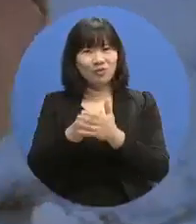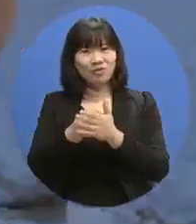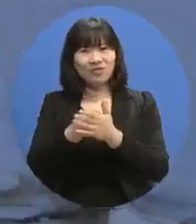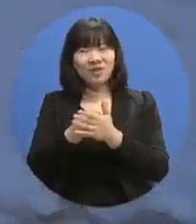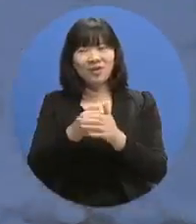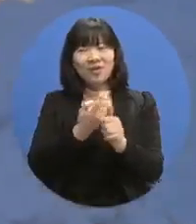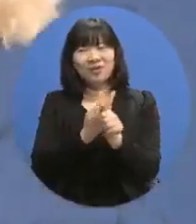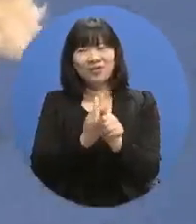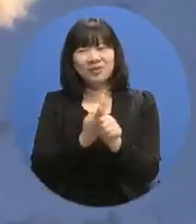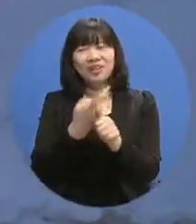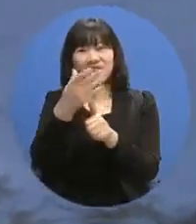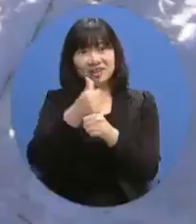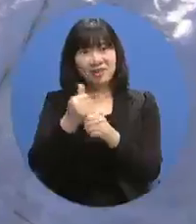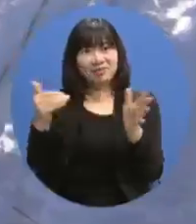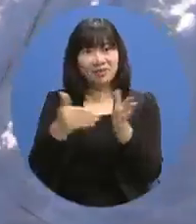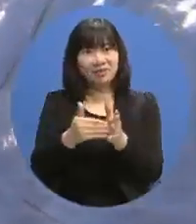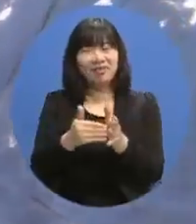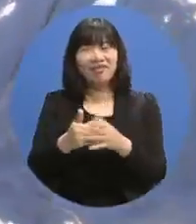토끼가 잡혔어.